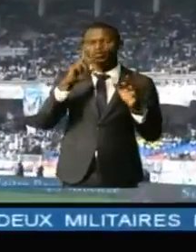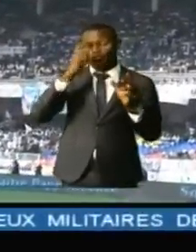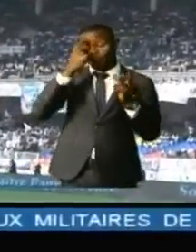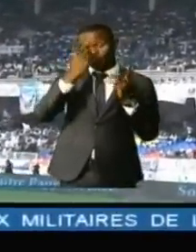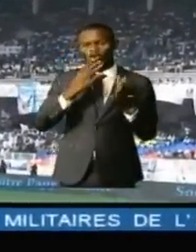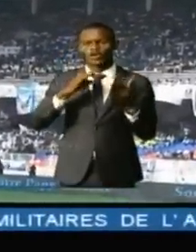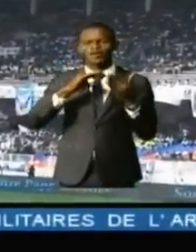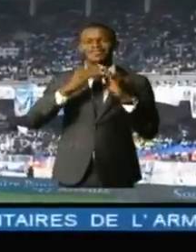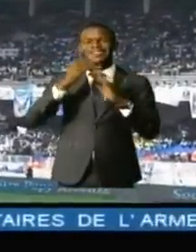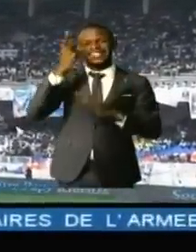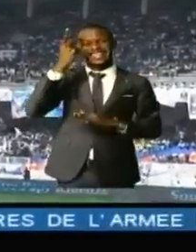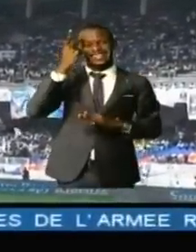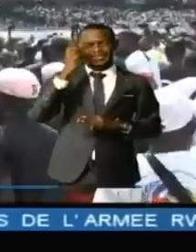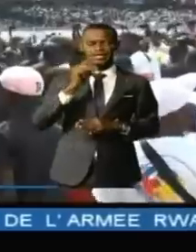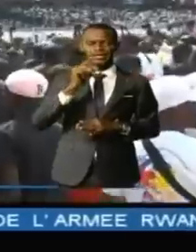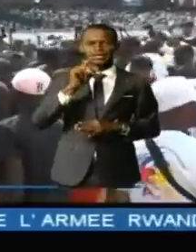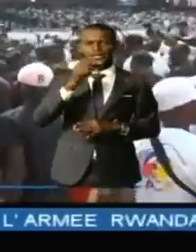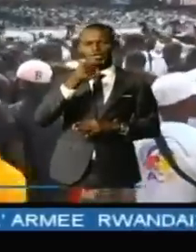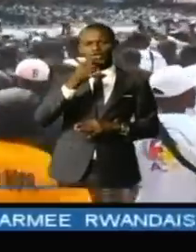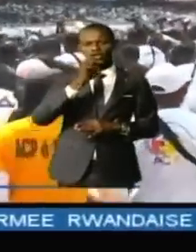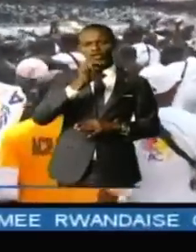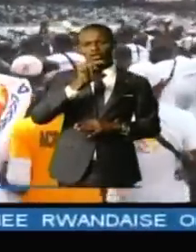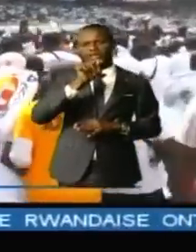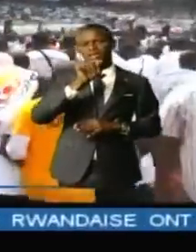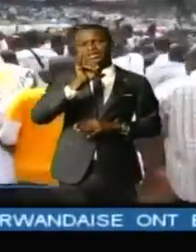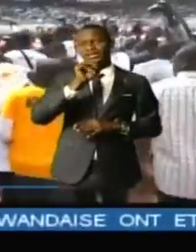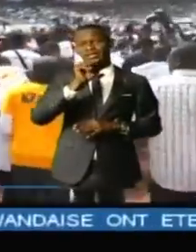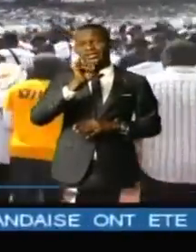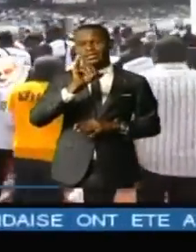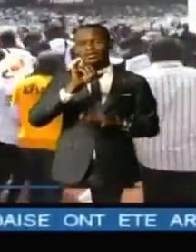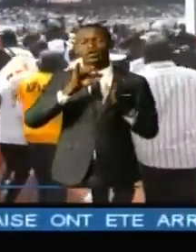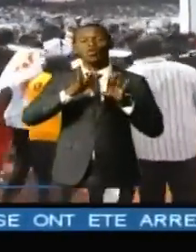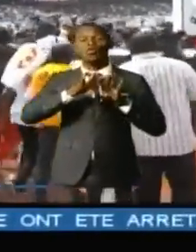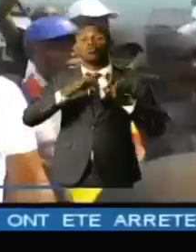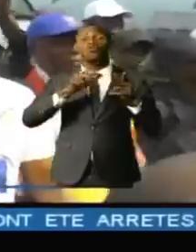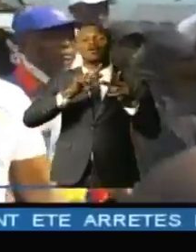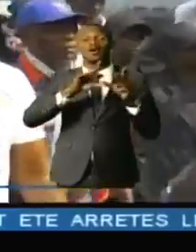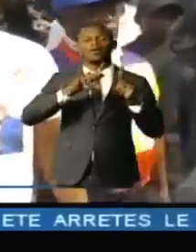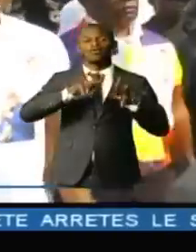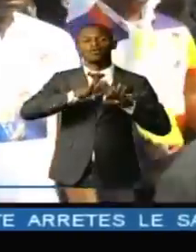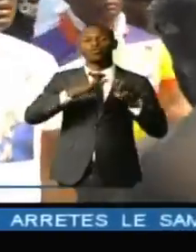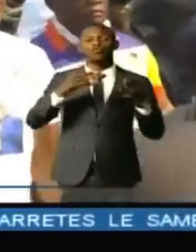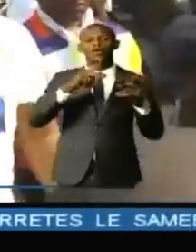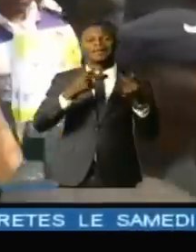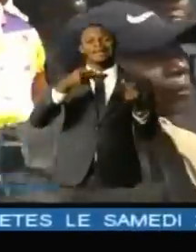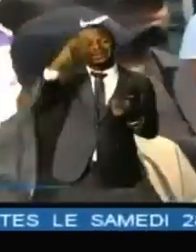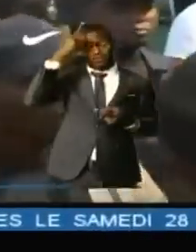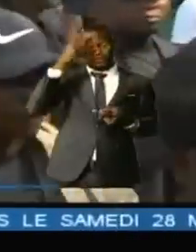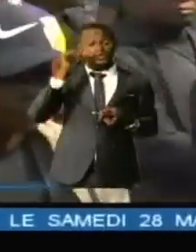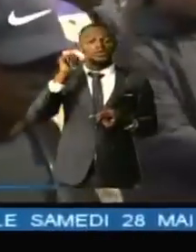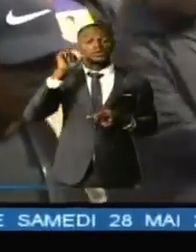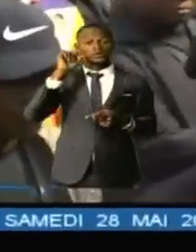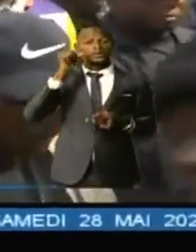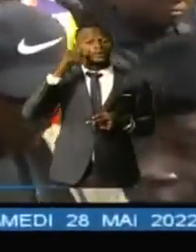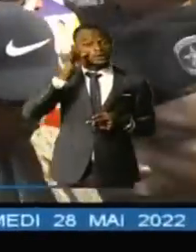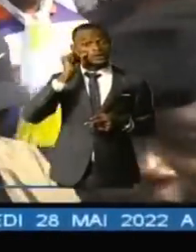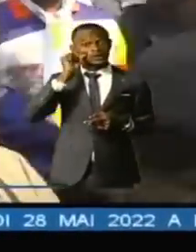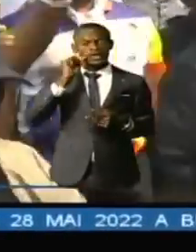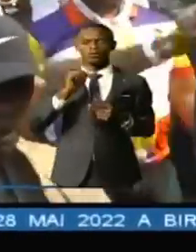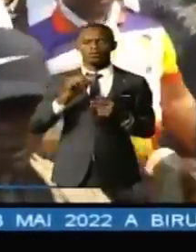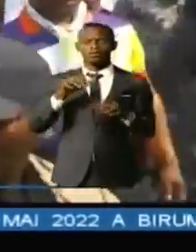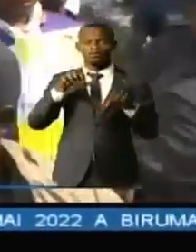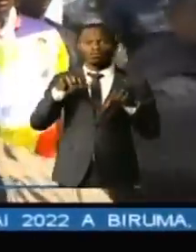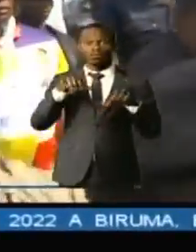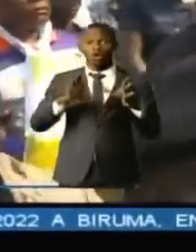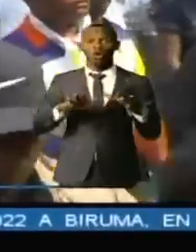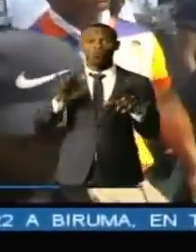massive et intéressée des Congolaises et Congolais qui ont fait le déplacement de ces stades pour vivre de visu cet événement haut en